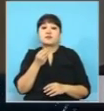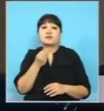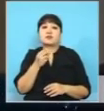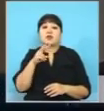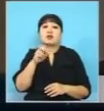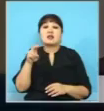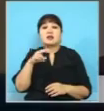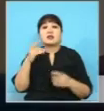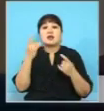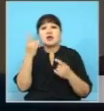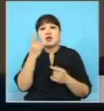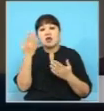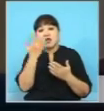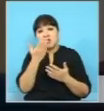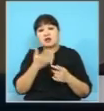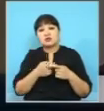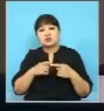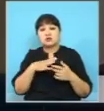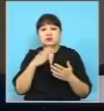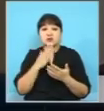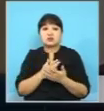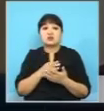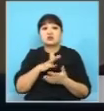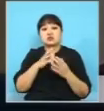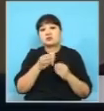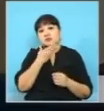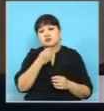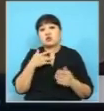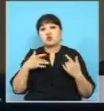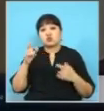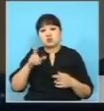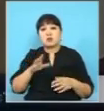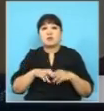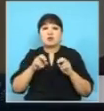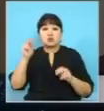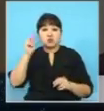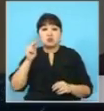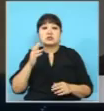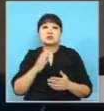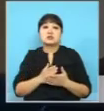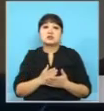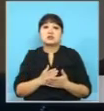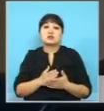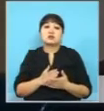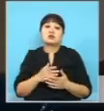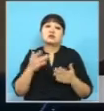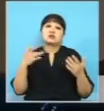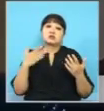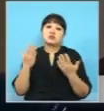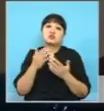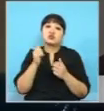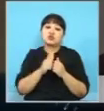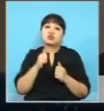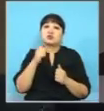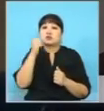LED экран арқылы әдемі қойылған. Жалпы өзім актерлық өнер мамандығында оқығасын, бұндай спектакльдерді жиі